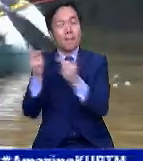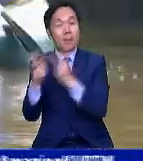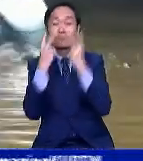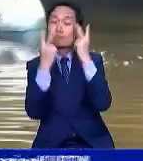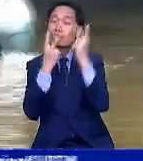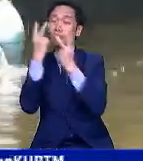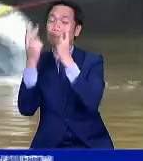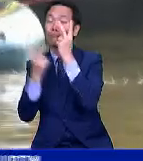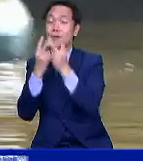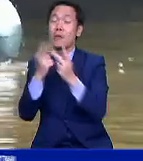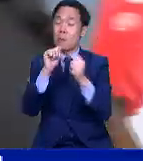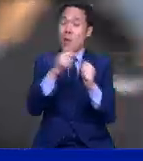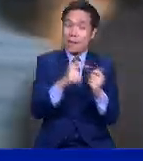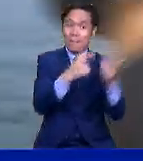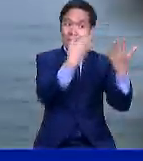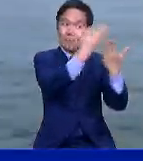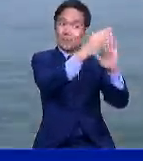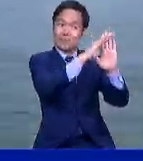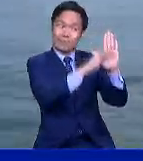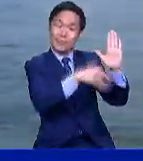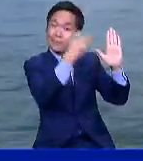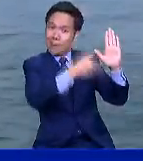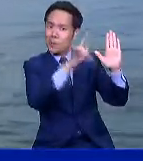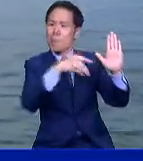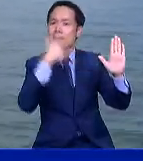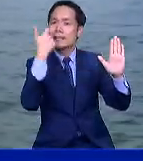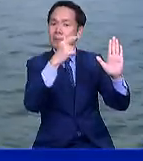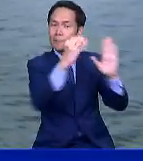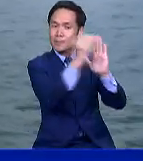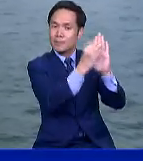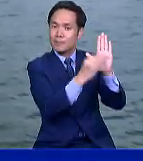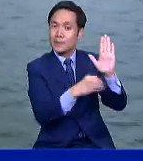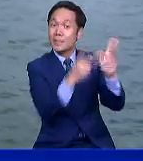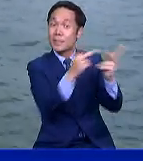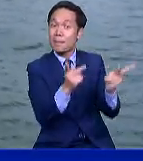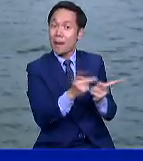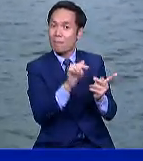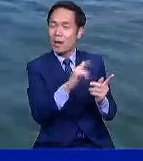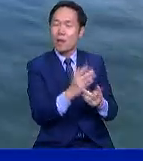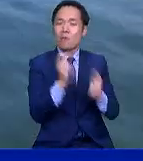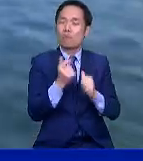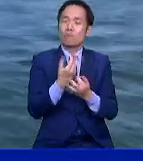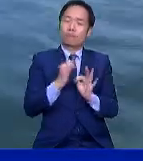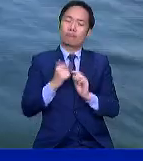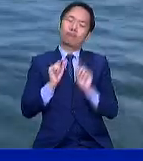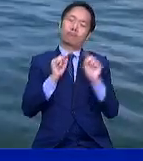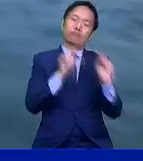tarikan pelancong untuk diketengahkan sebagai lokasi tumpuan hai hai